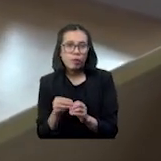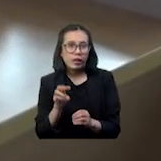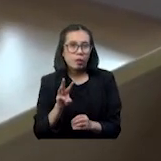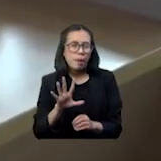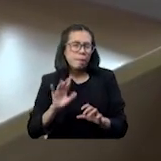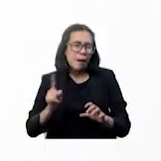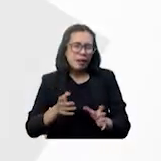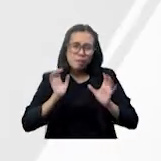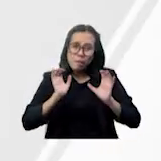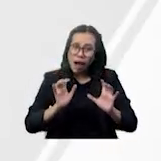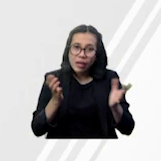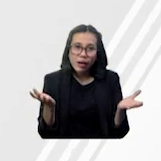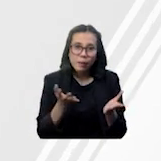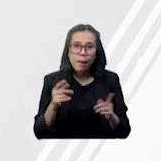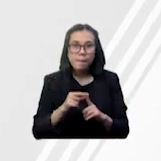Pangandaran.